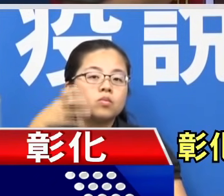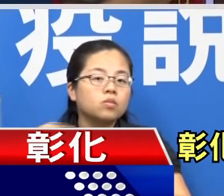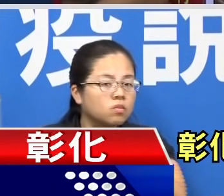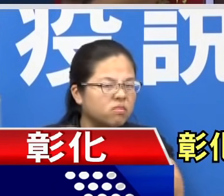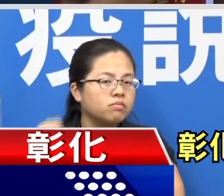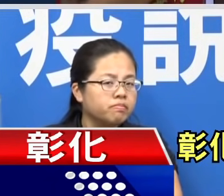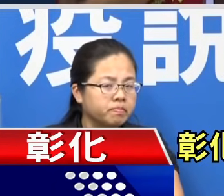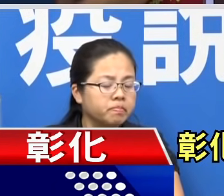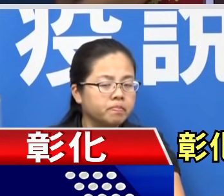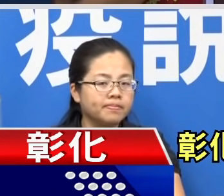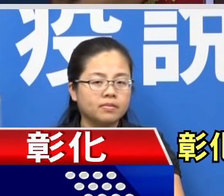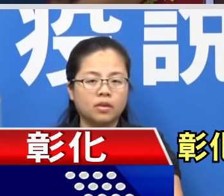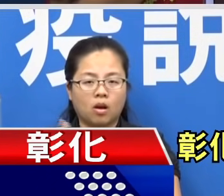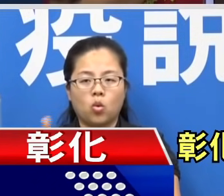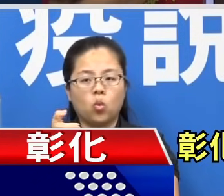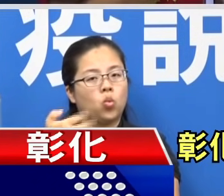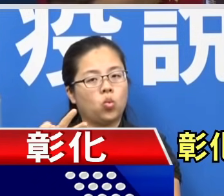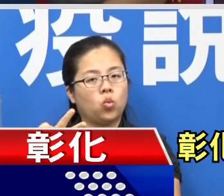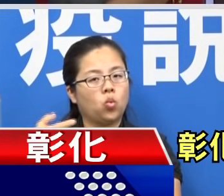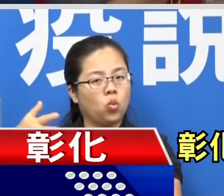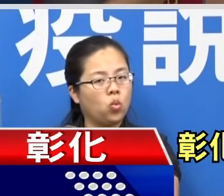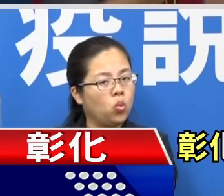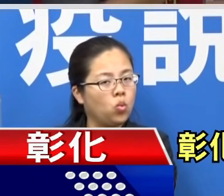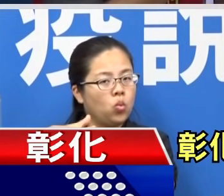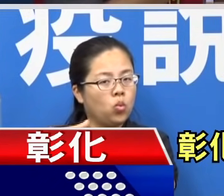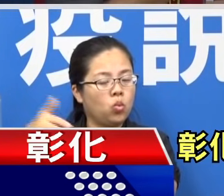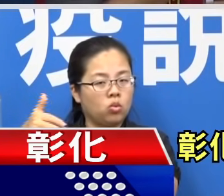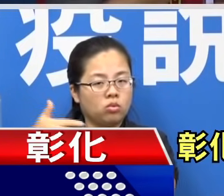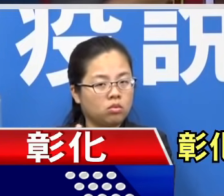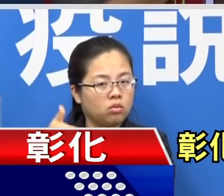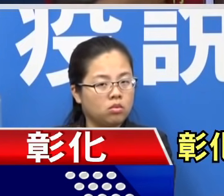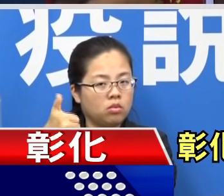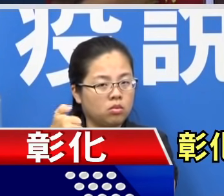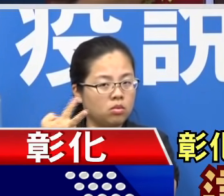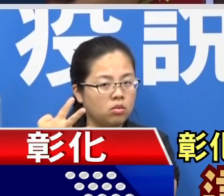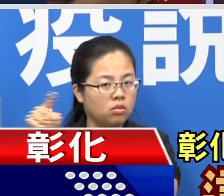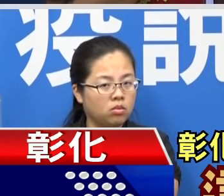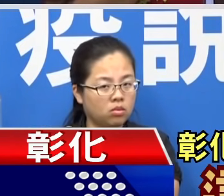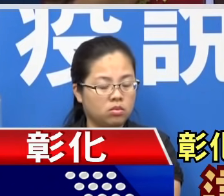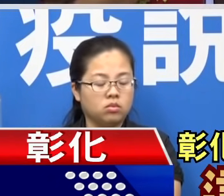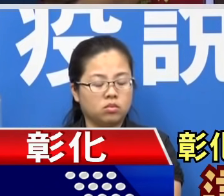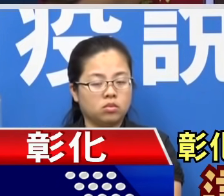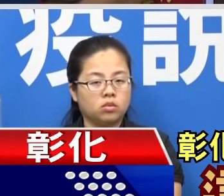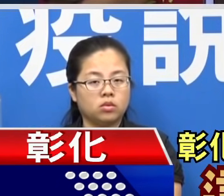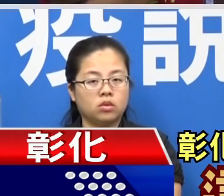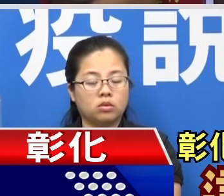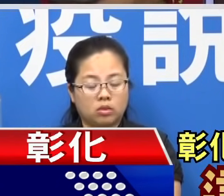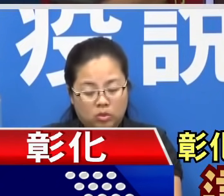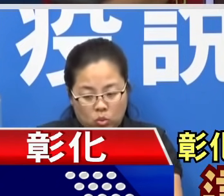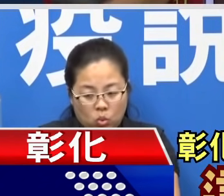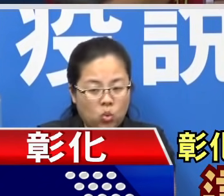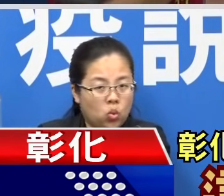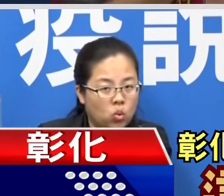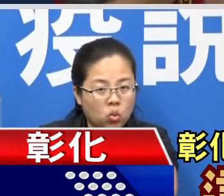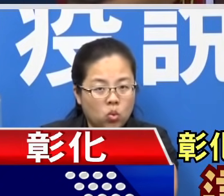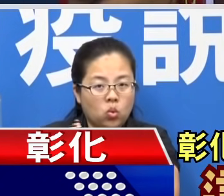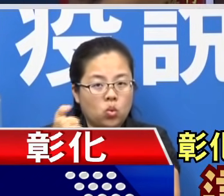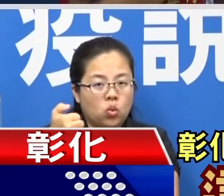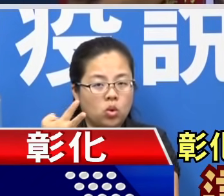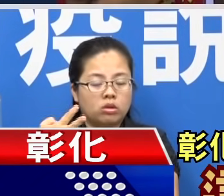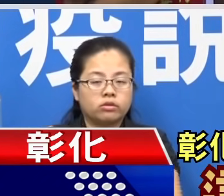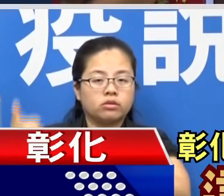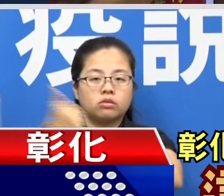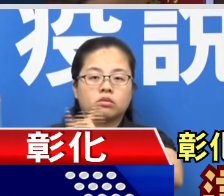总共有54案，我们整个这64案里面，这个水果贩卖商的传染链就占